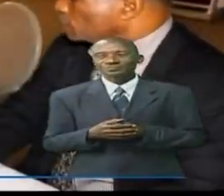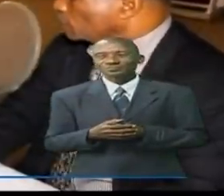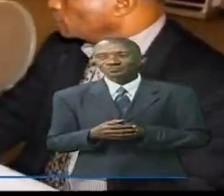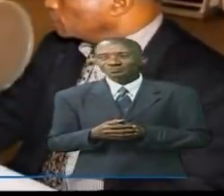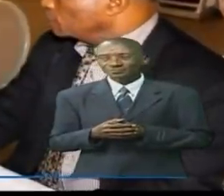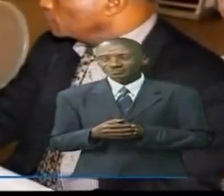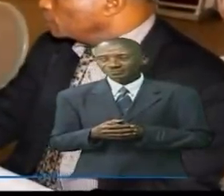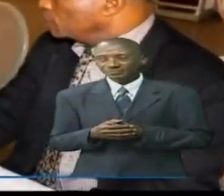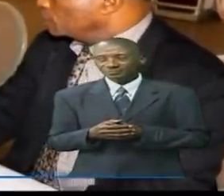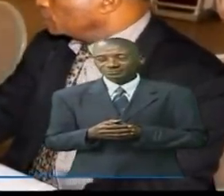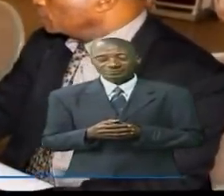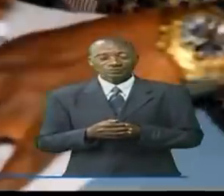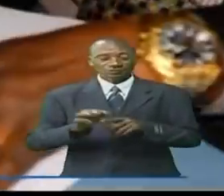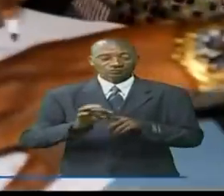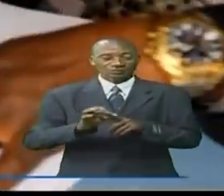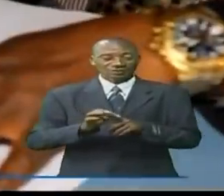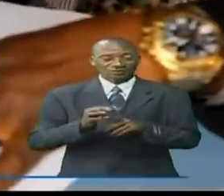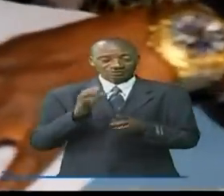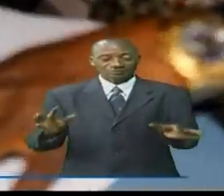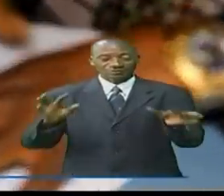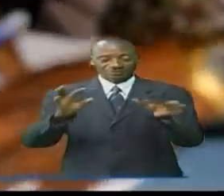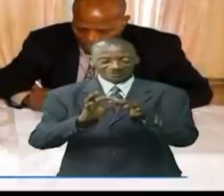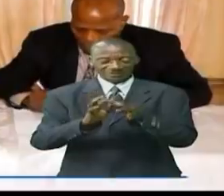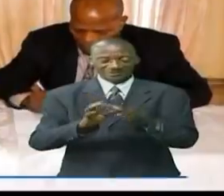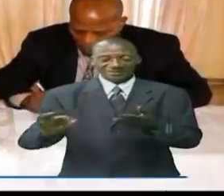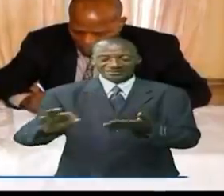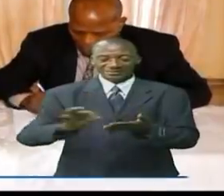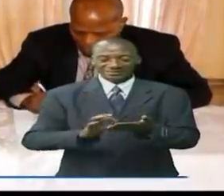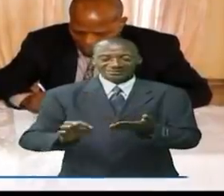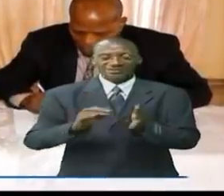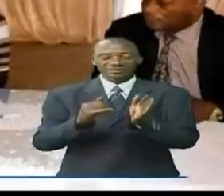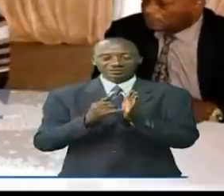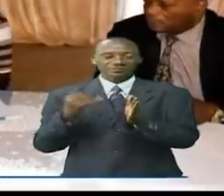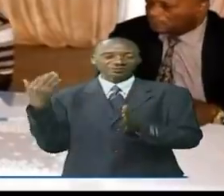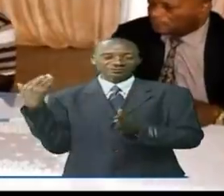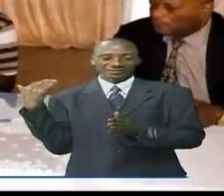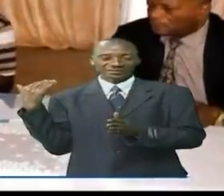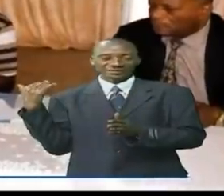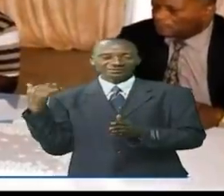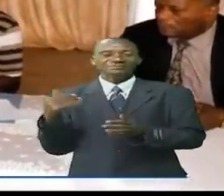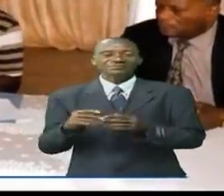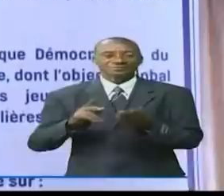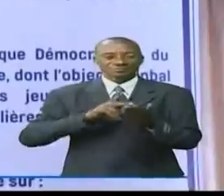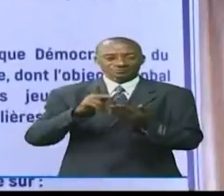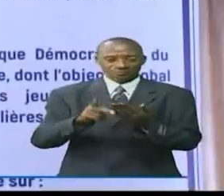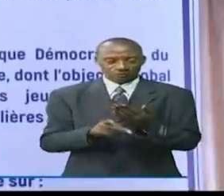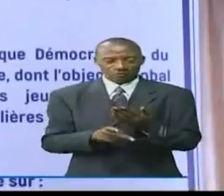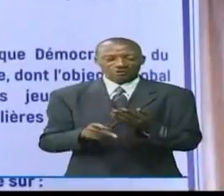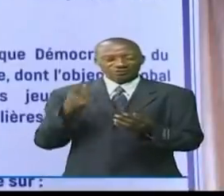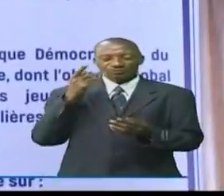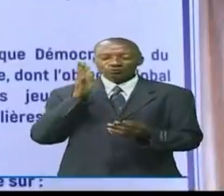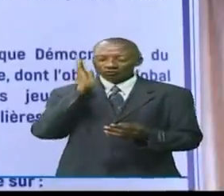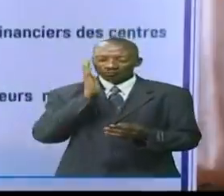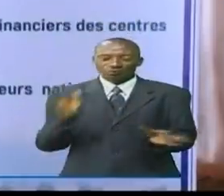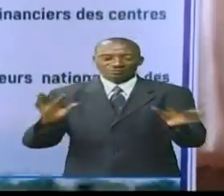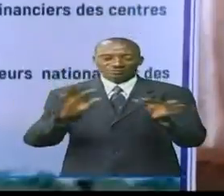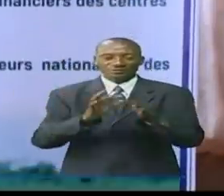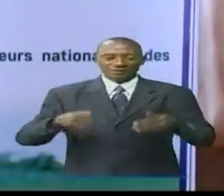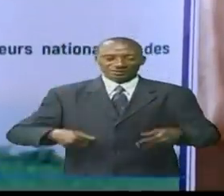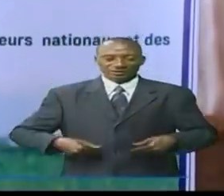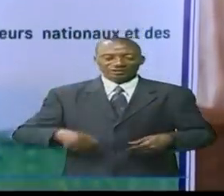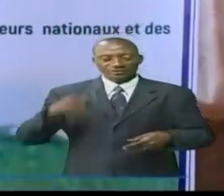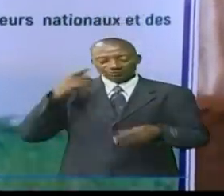cette convention de partenariat signée ce samedi 23 avril 2022, PEJAB, projet d'entrepreneuriat des jeunes dans l'agriculture